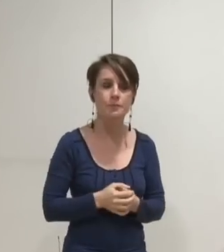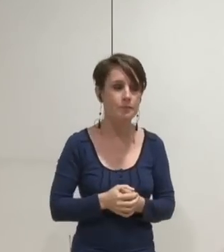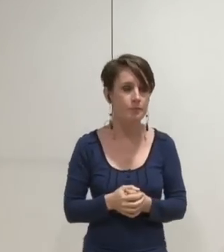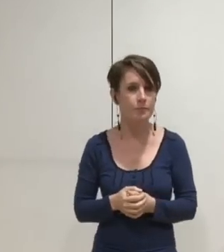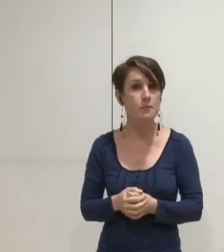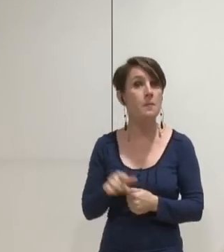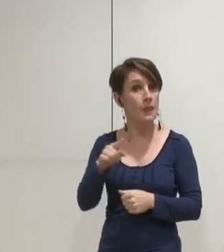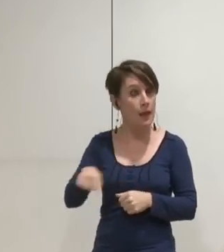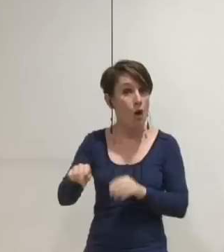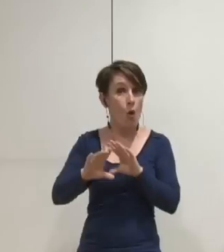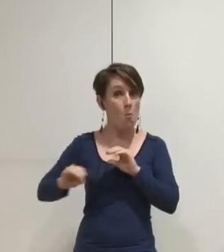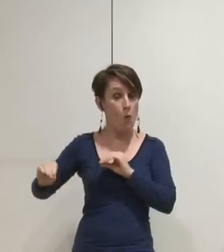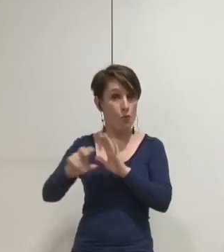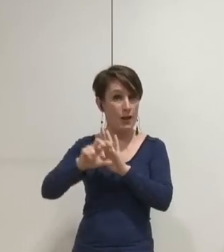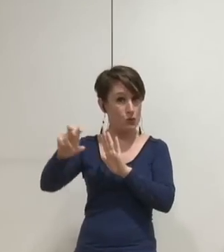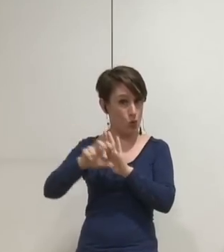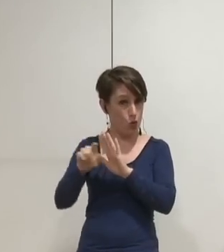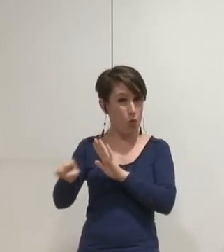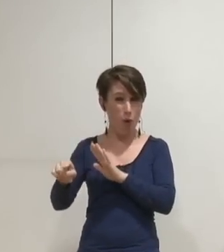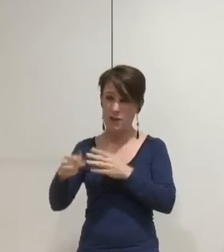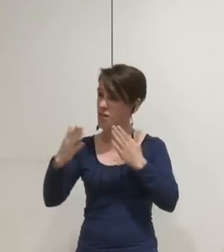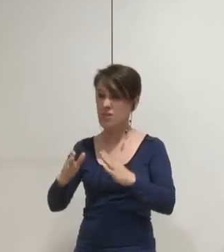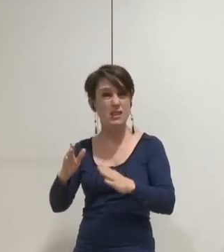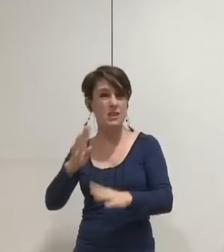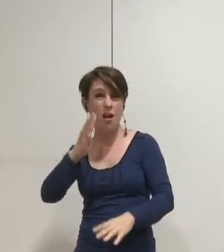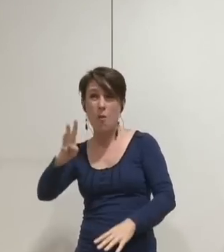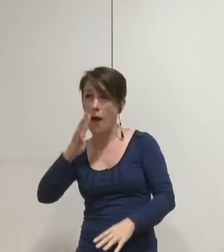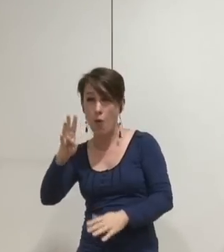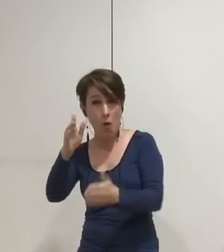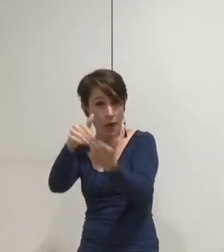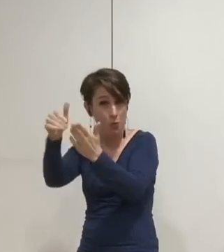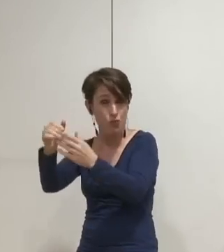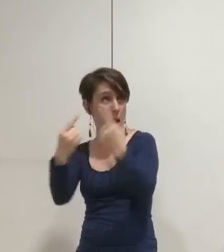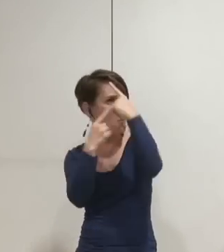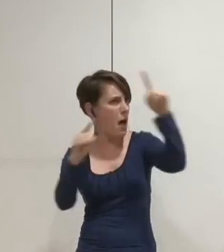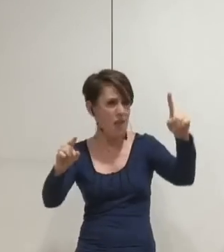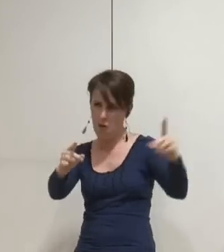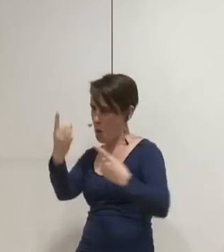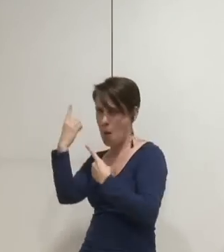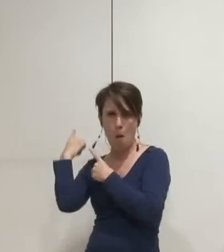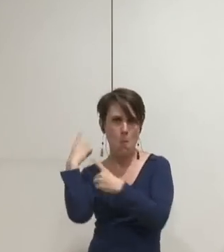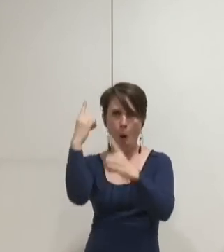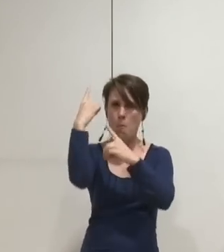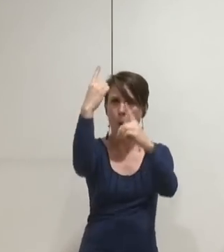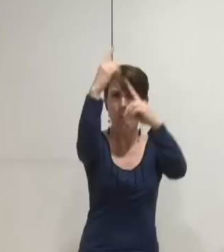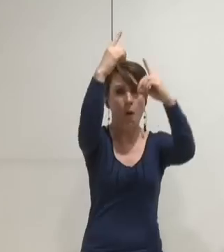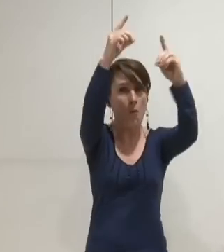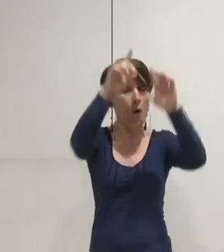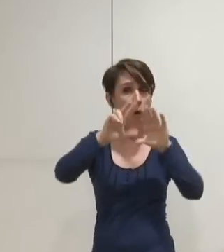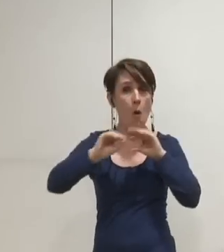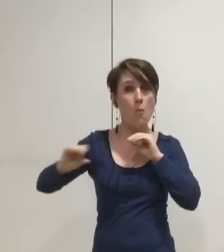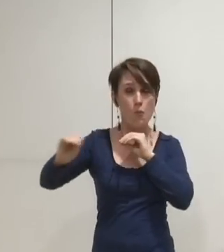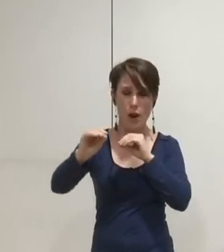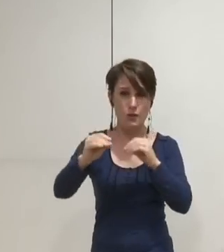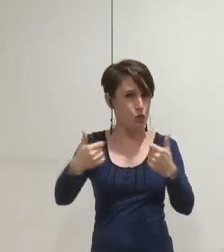c'est cette population qui décide donc le peuple qui décide d'empêcher les parlementaires de partir en exil cet affront va se solder dans un soulèvement de la population qui du haut des